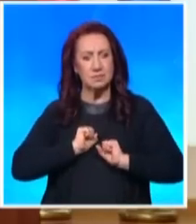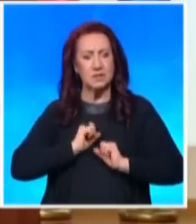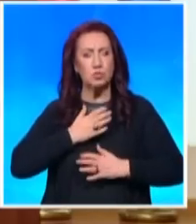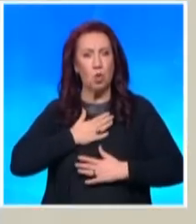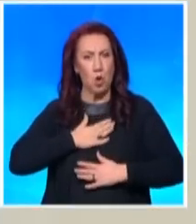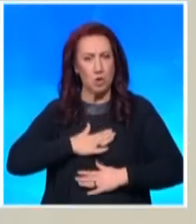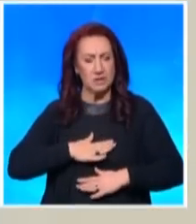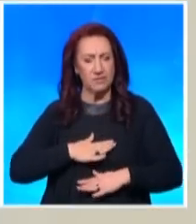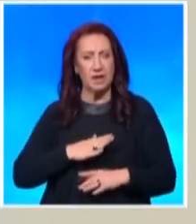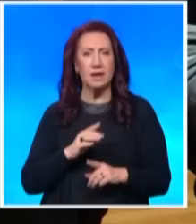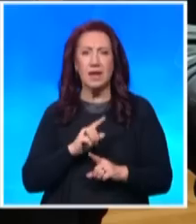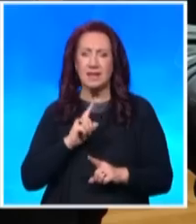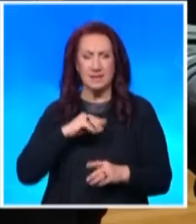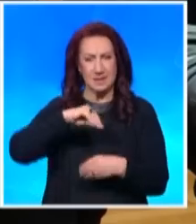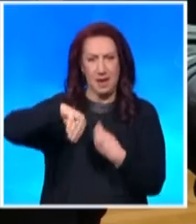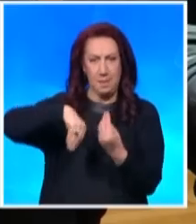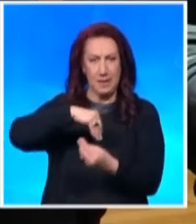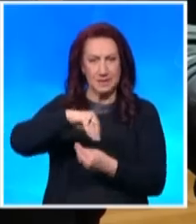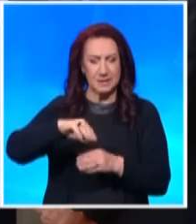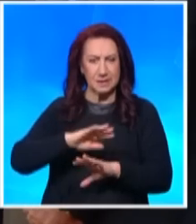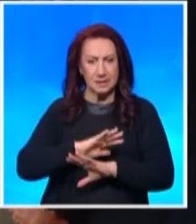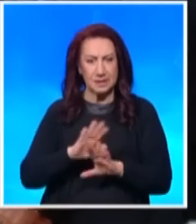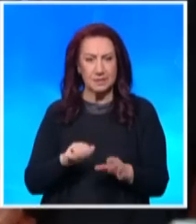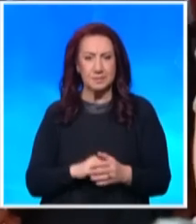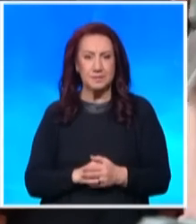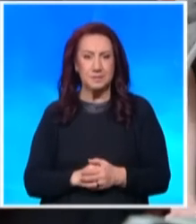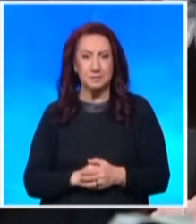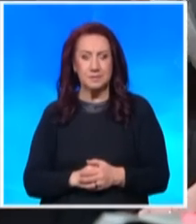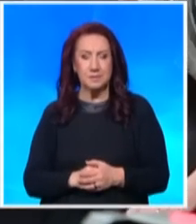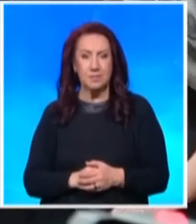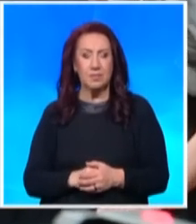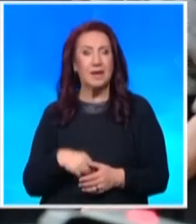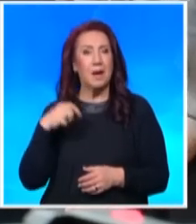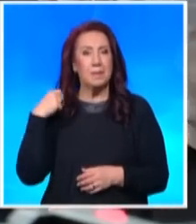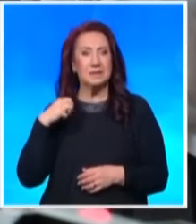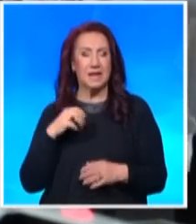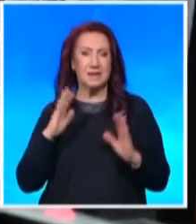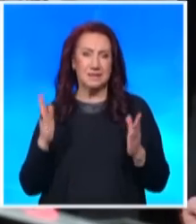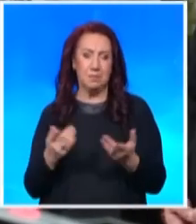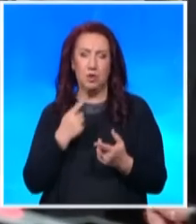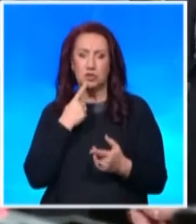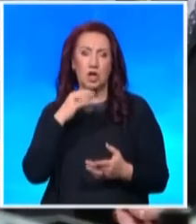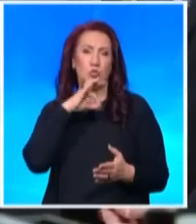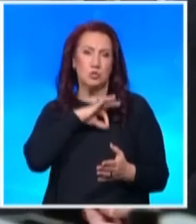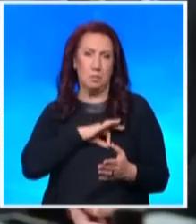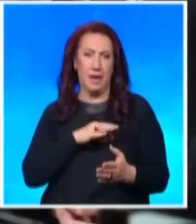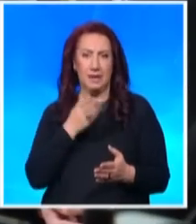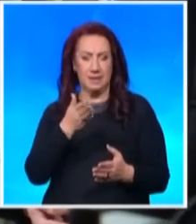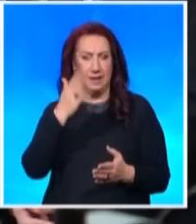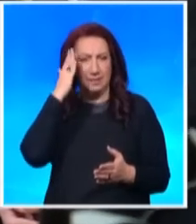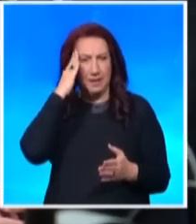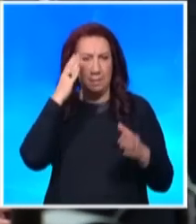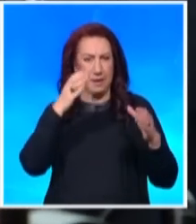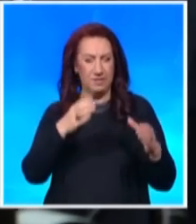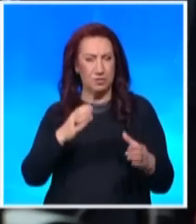намесват. Заклех се! Заклех се! Президентът започна с успехите на кабинета Донев 1. Овладяване